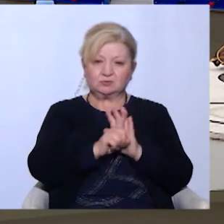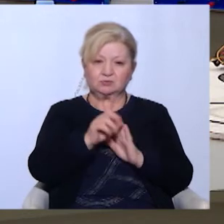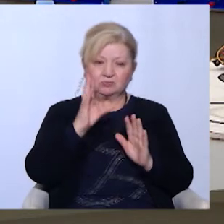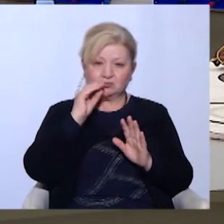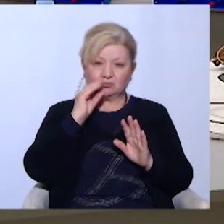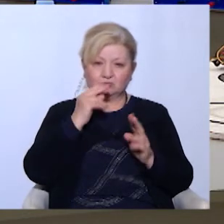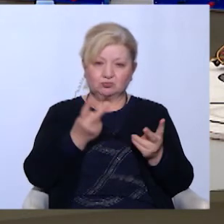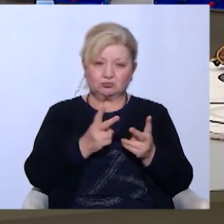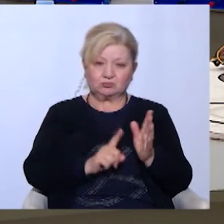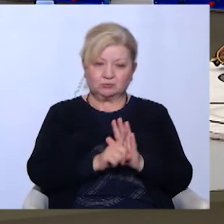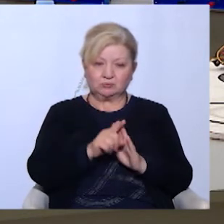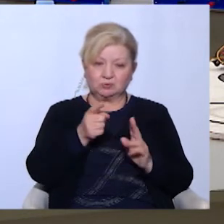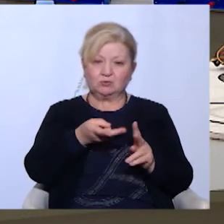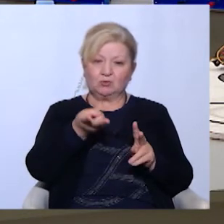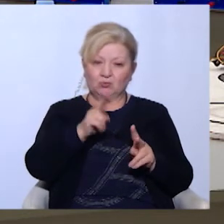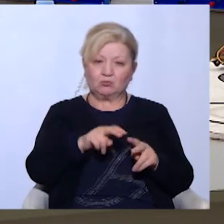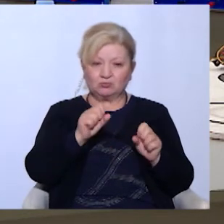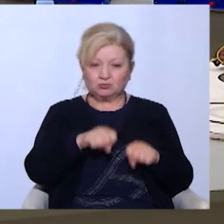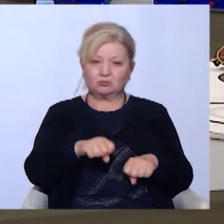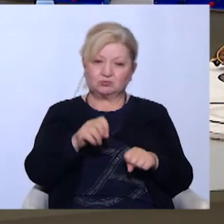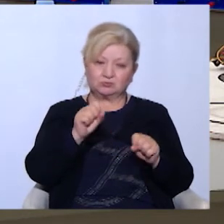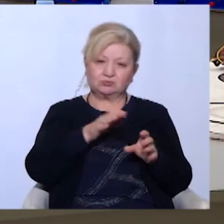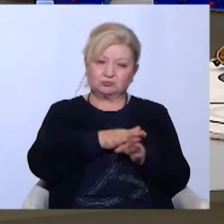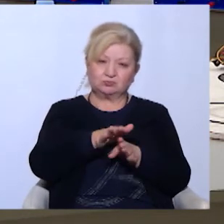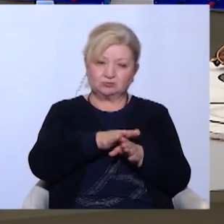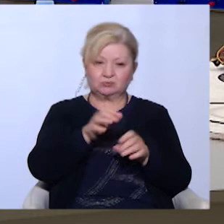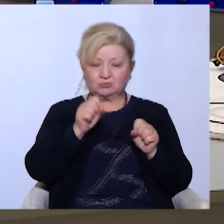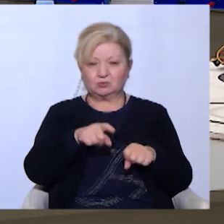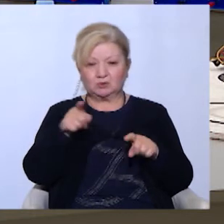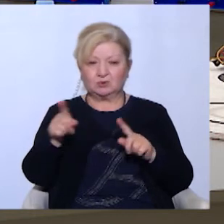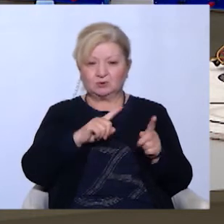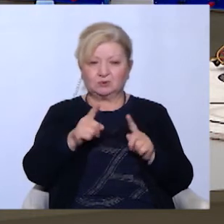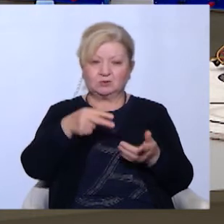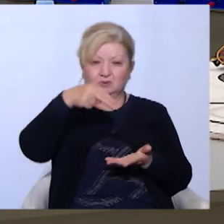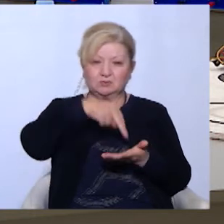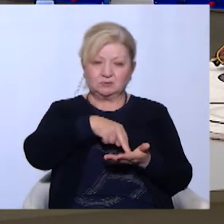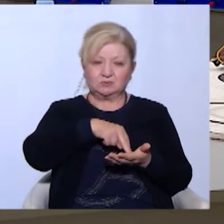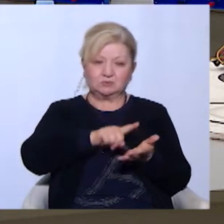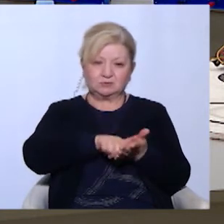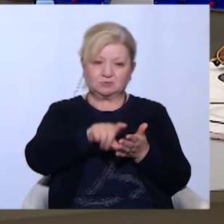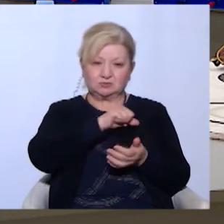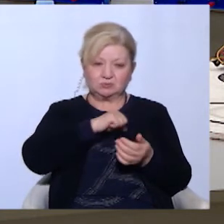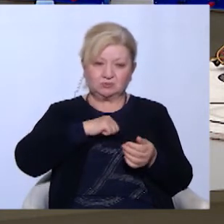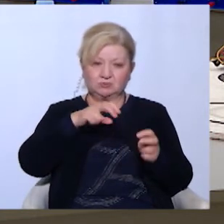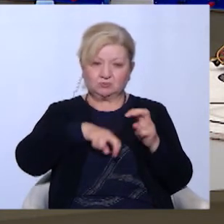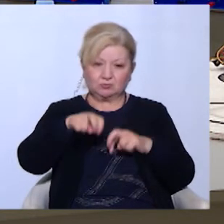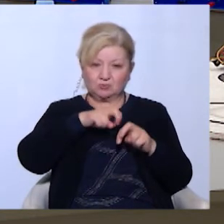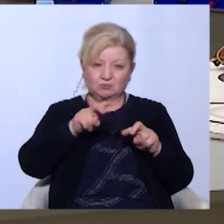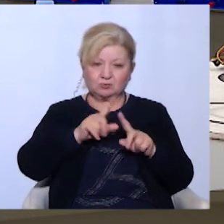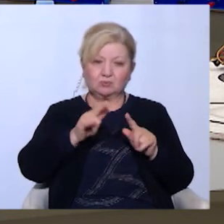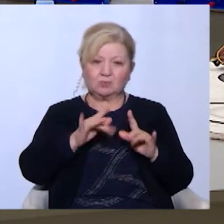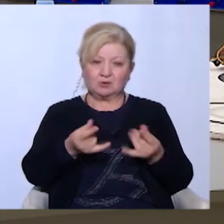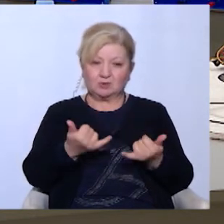ათვლა? საიდან უნდა დაიწყოს ბიჯების ათვლა? ორნაირად შეიძლებოდა ეს განხორციელებულიყო, რომ მას საწყისი პოზიცია თვითონ